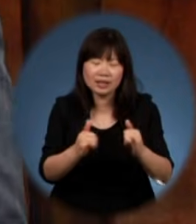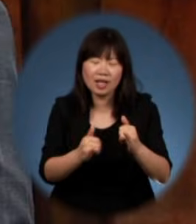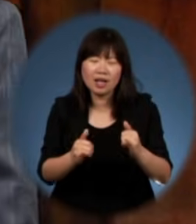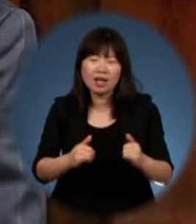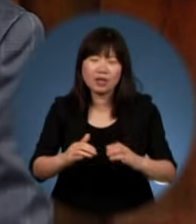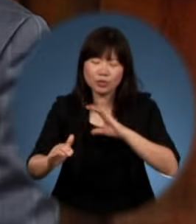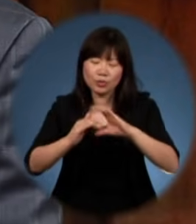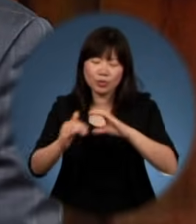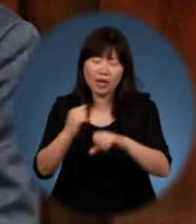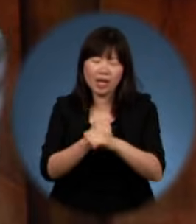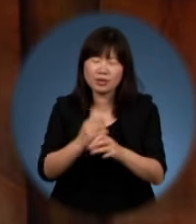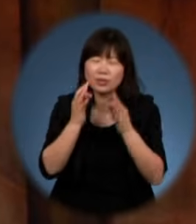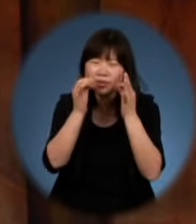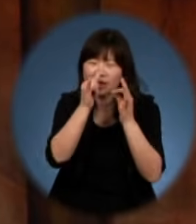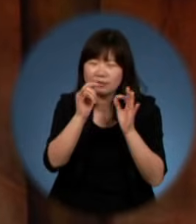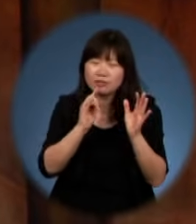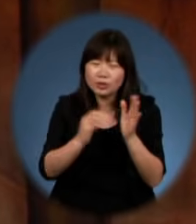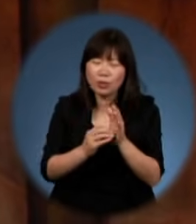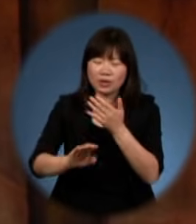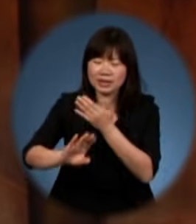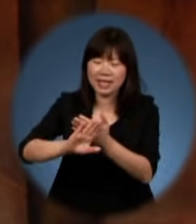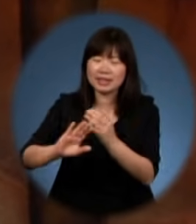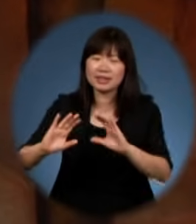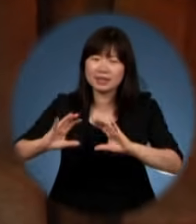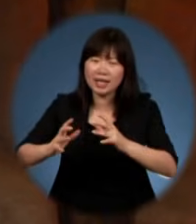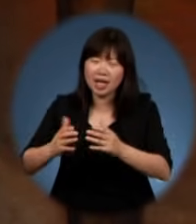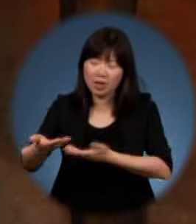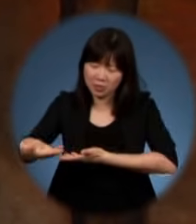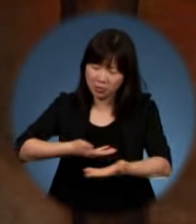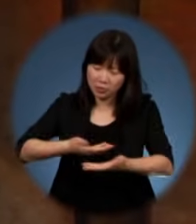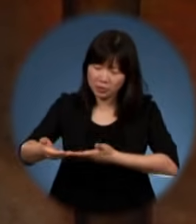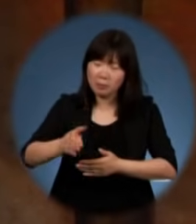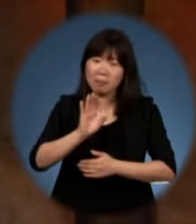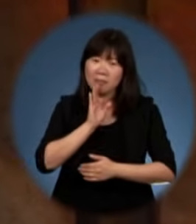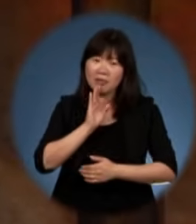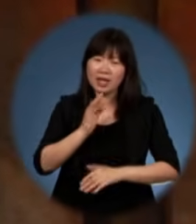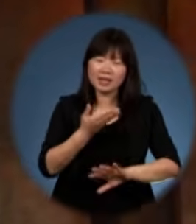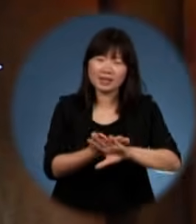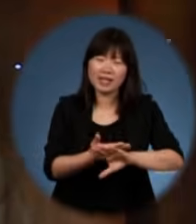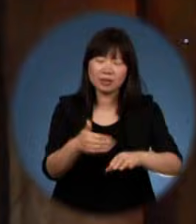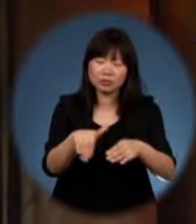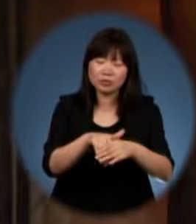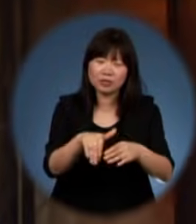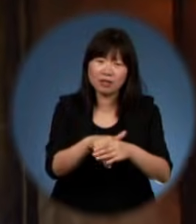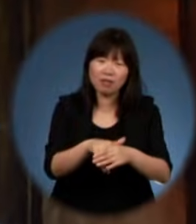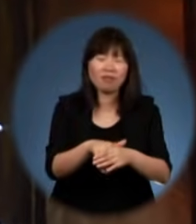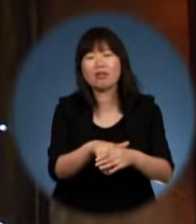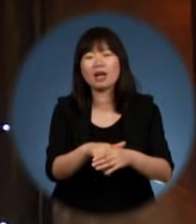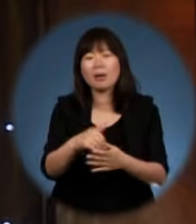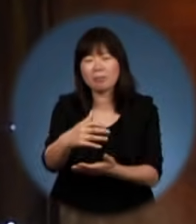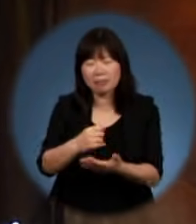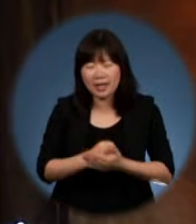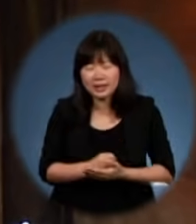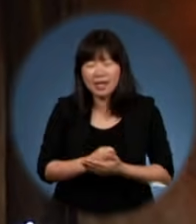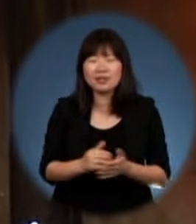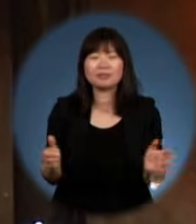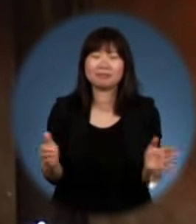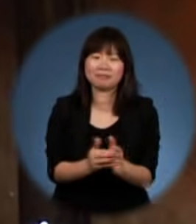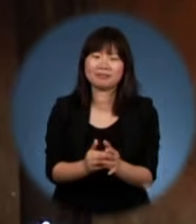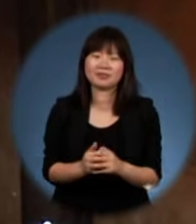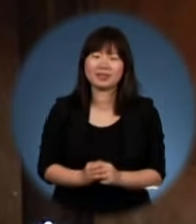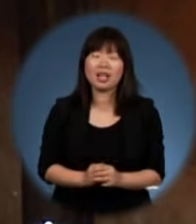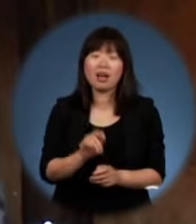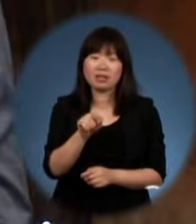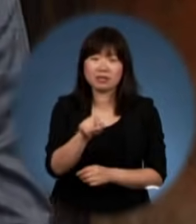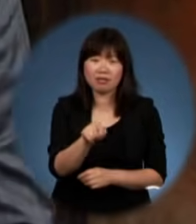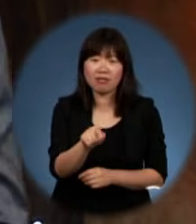그들은 다른 나라와 구조 했고요 그들은 다른 문화를 받아들여 타는 것입니다